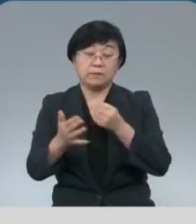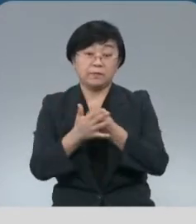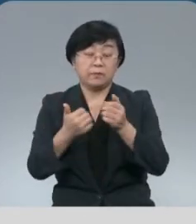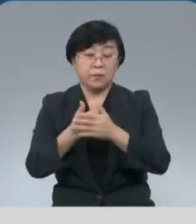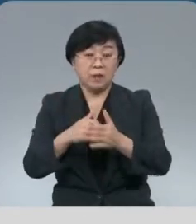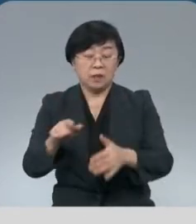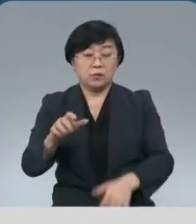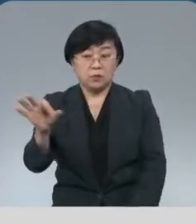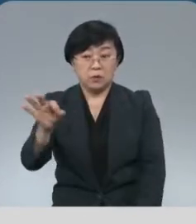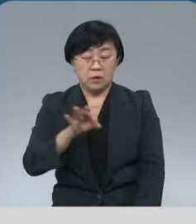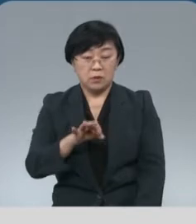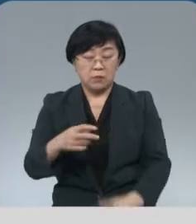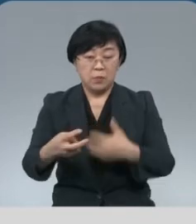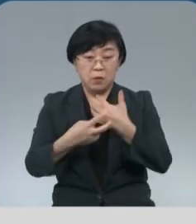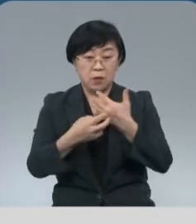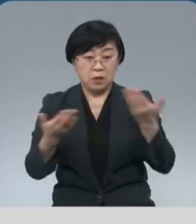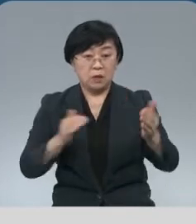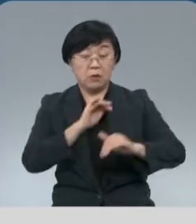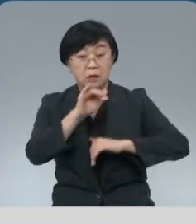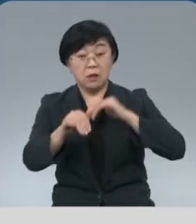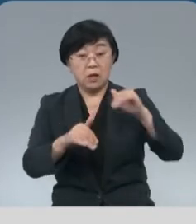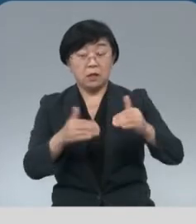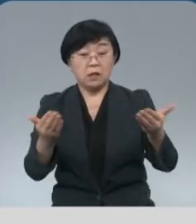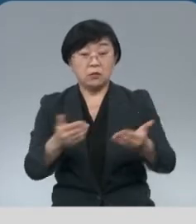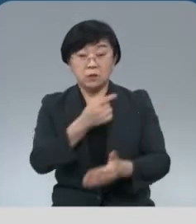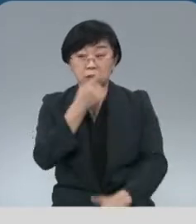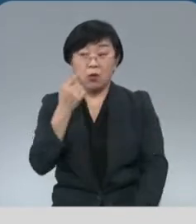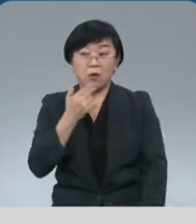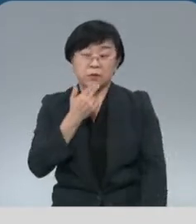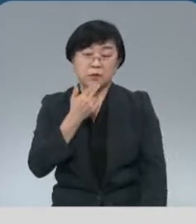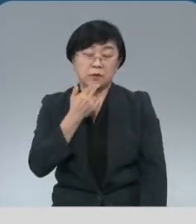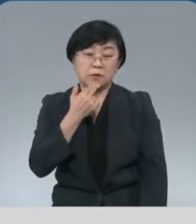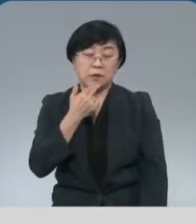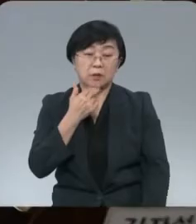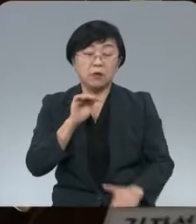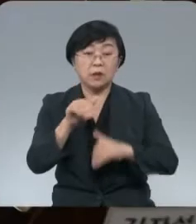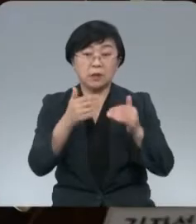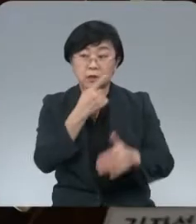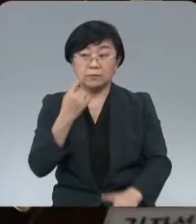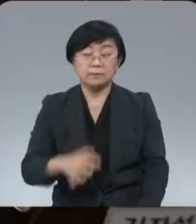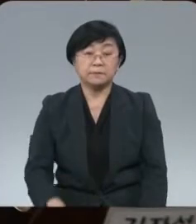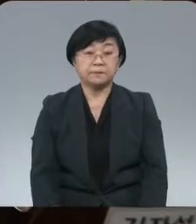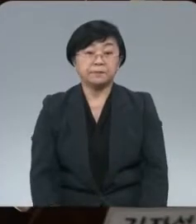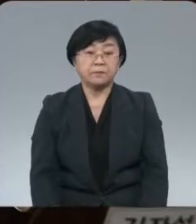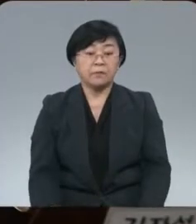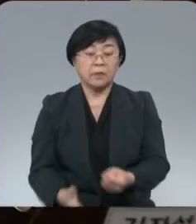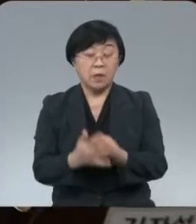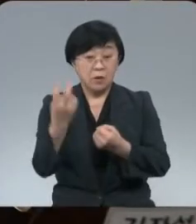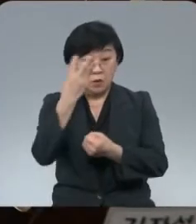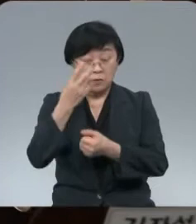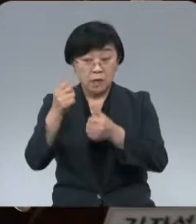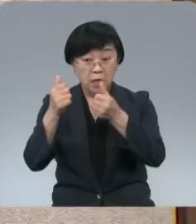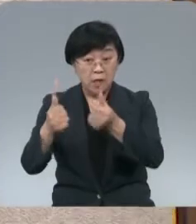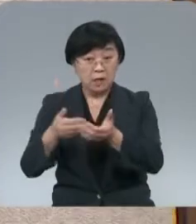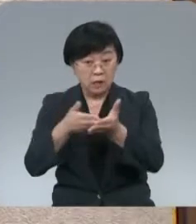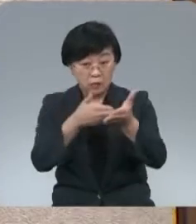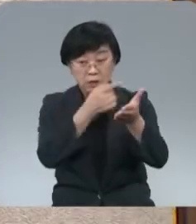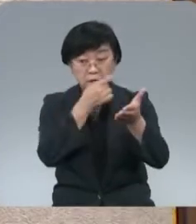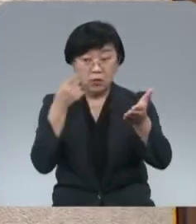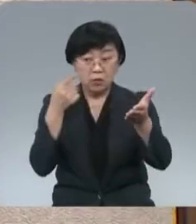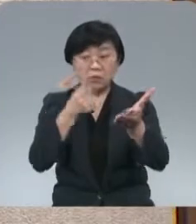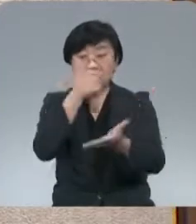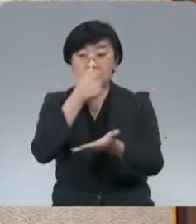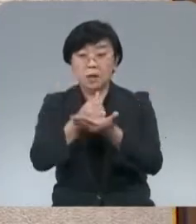자금 회수 뒤 병원 일에 관여한 사실이 없다는 점도 인정했습니다. 그러면서 검사가 낸 증거만으로는